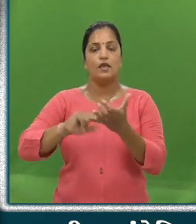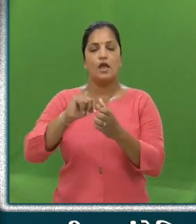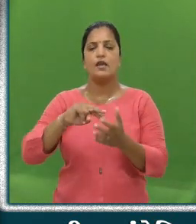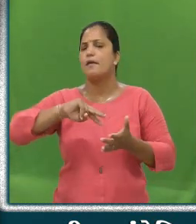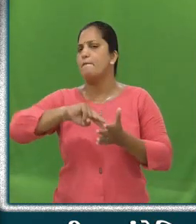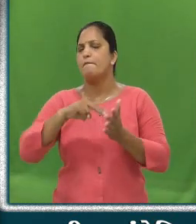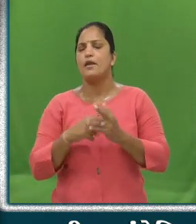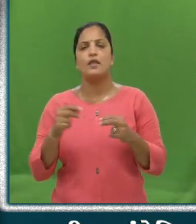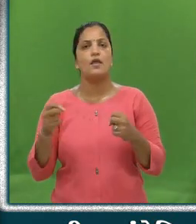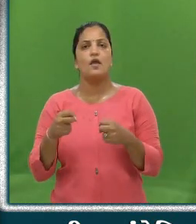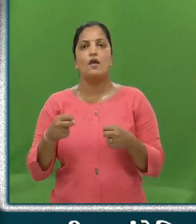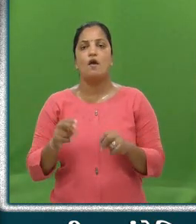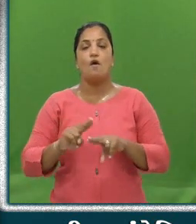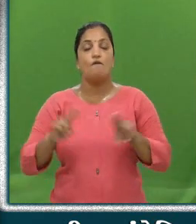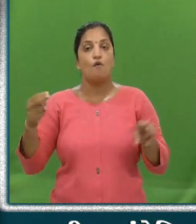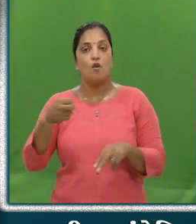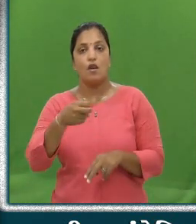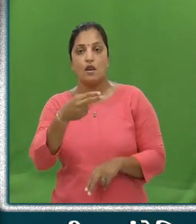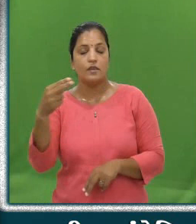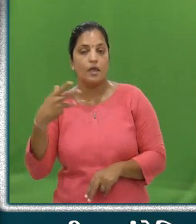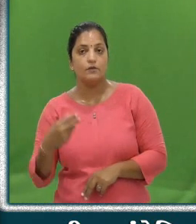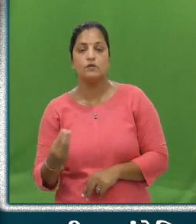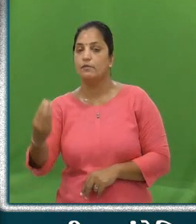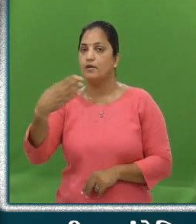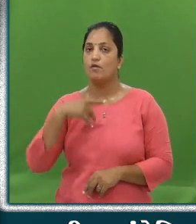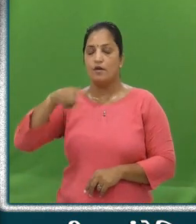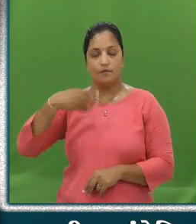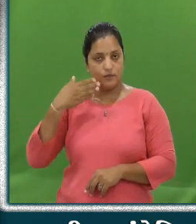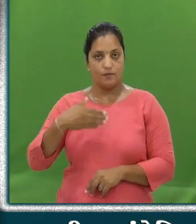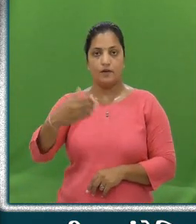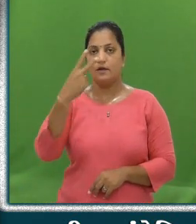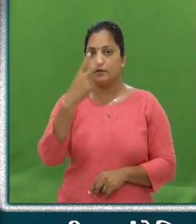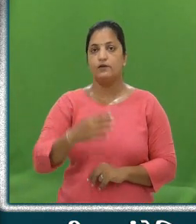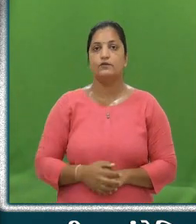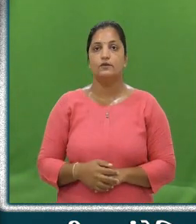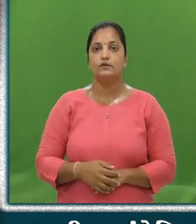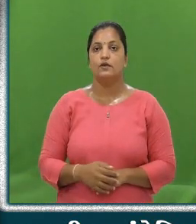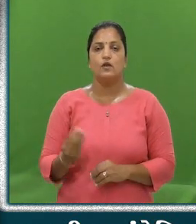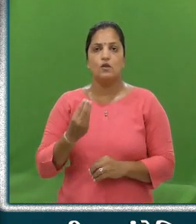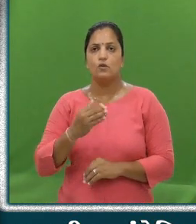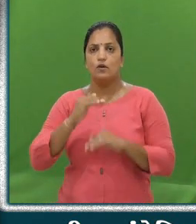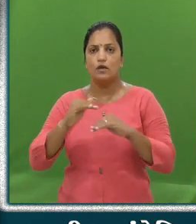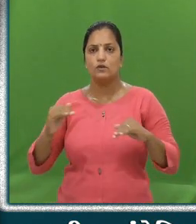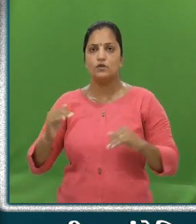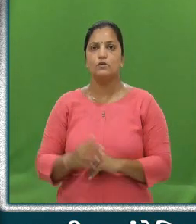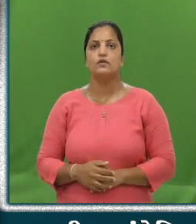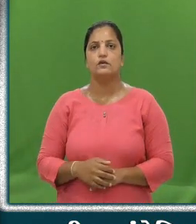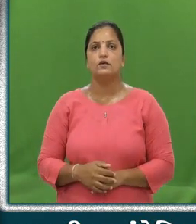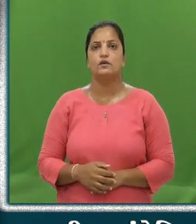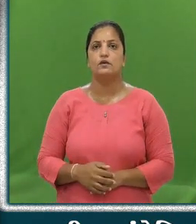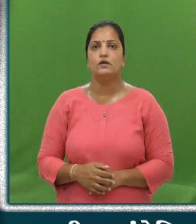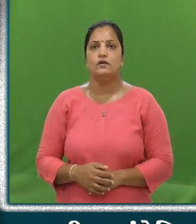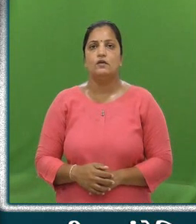શું તેનું પૂર્ણ નામ તમારે જણાવવાનું છે એટલે પછી આપણે આગળ જઈએ જોઈ રહ્યો છું કેટલાક વિદ્યાર્થીઓ અત્યારે એના